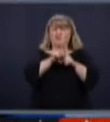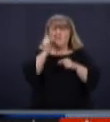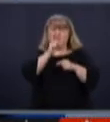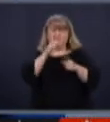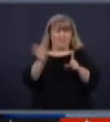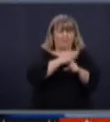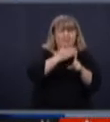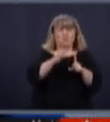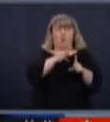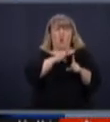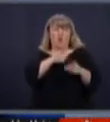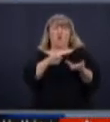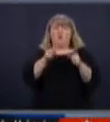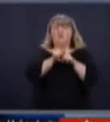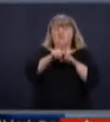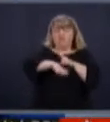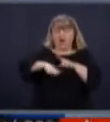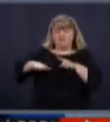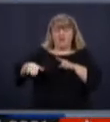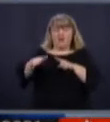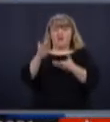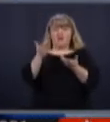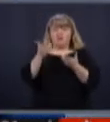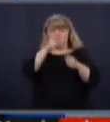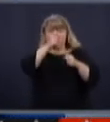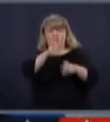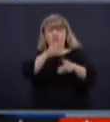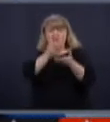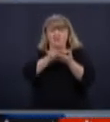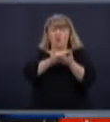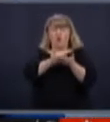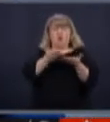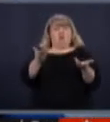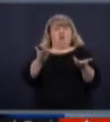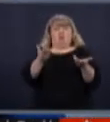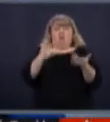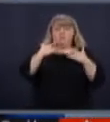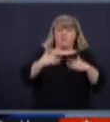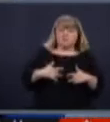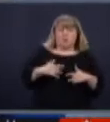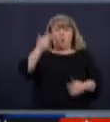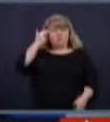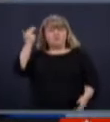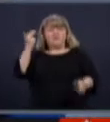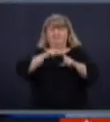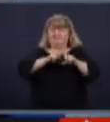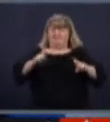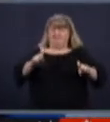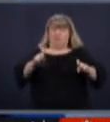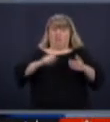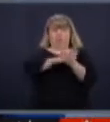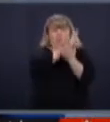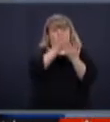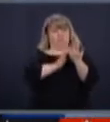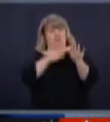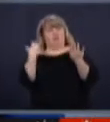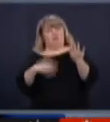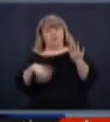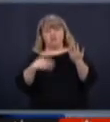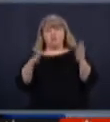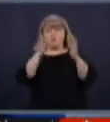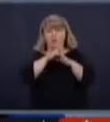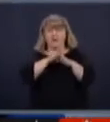les problématiques d'enfants qui vont décrocher, la dépression, le suicide, tout ça est là. Fait que là, maintenant, il faut qu'on regarde puis